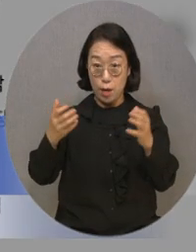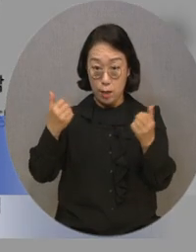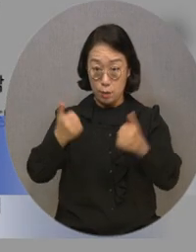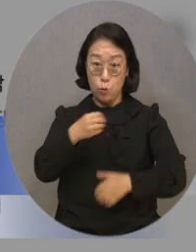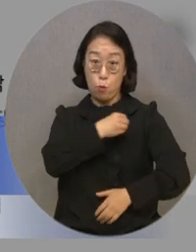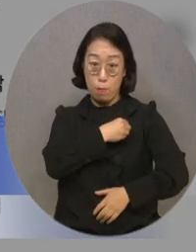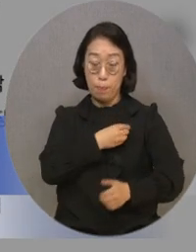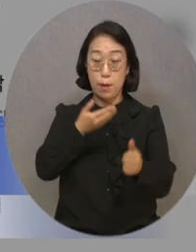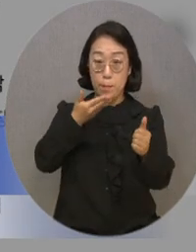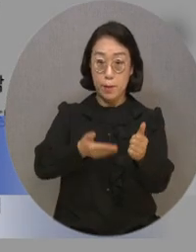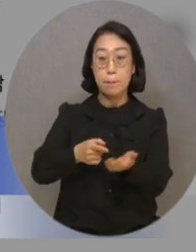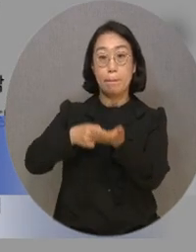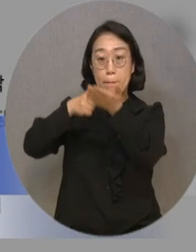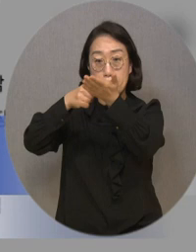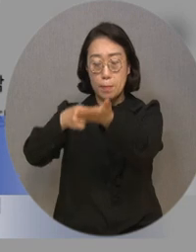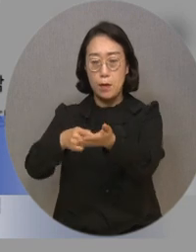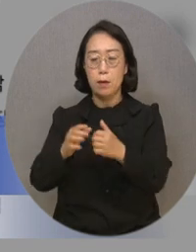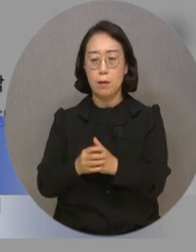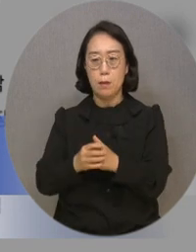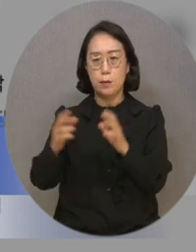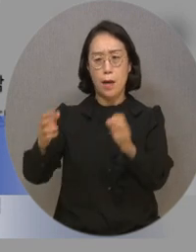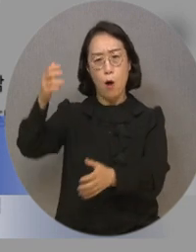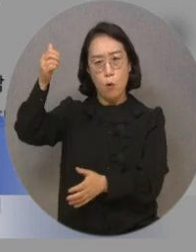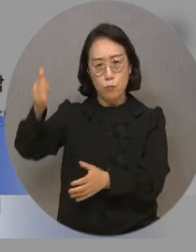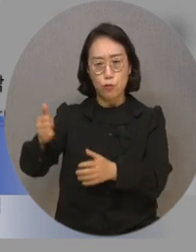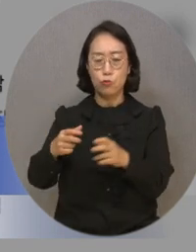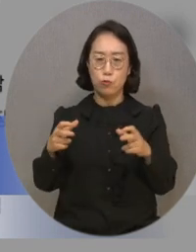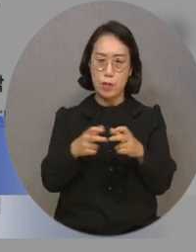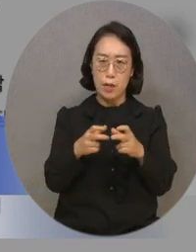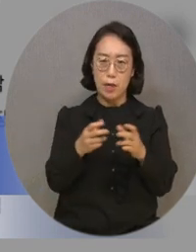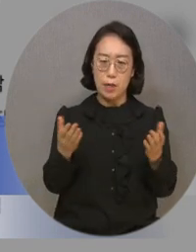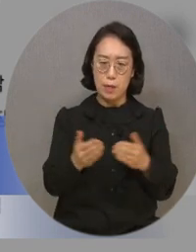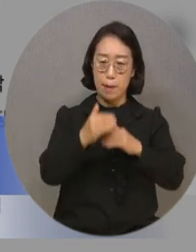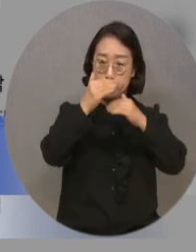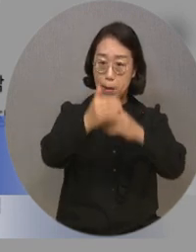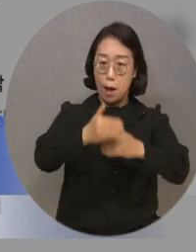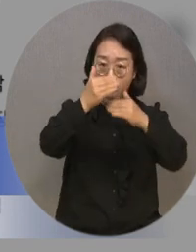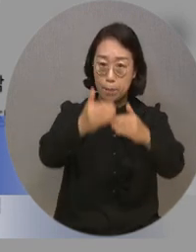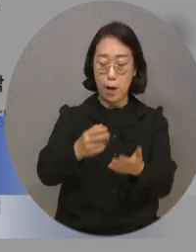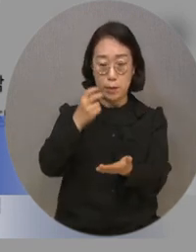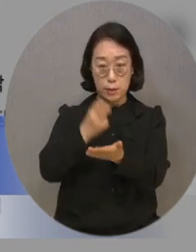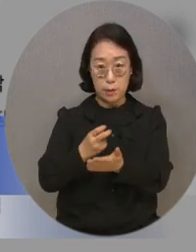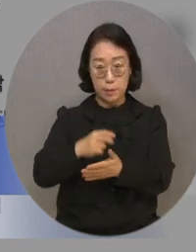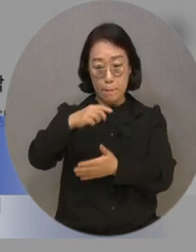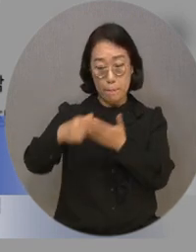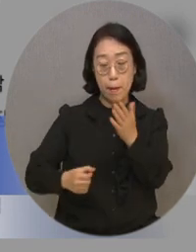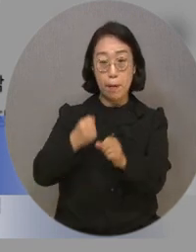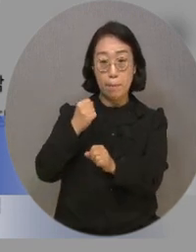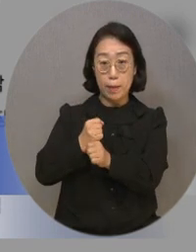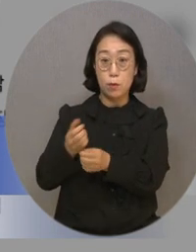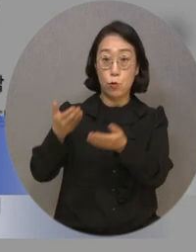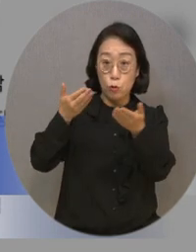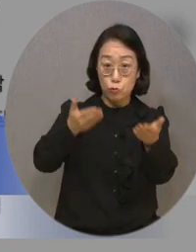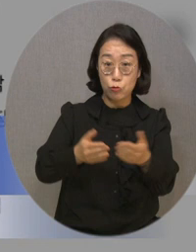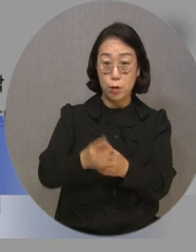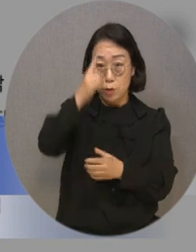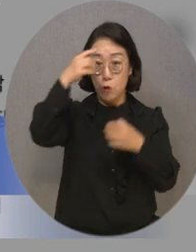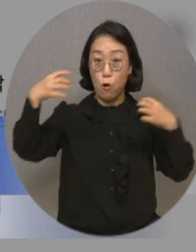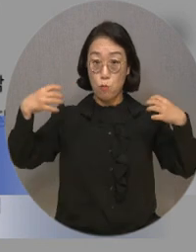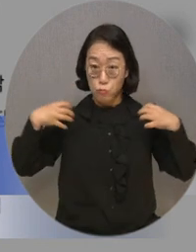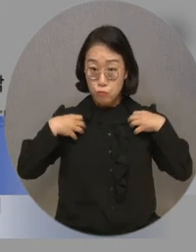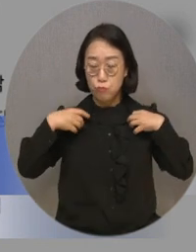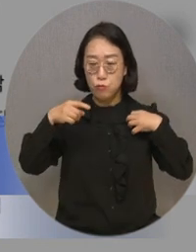사업주가 장애인 직무수행의 절차와 방법의 표준을 규정한 지침을 개발 제공하는 경우 정부가